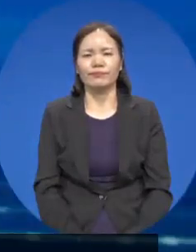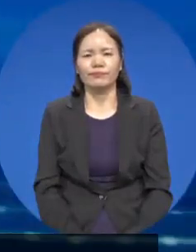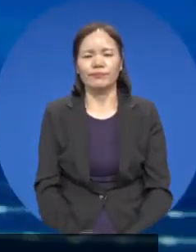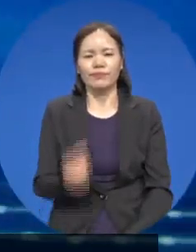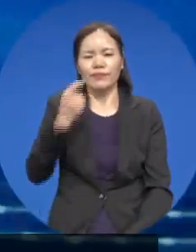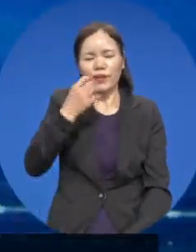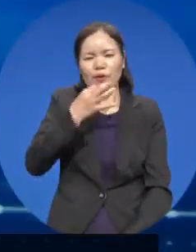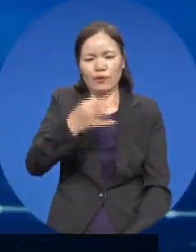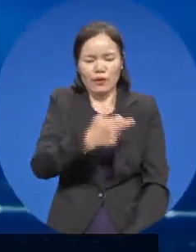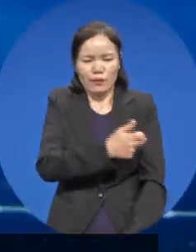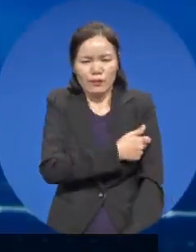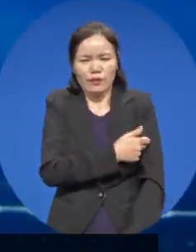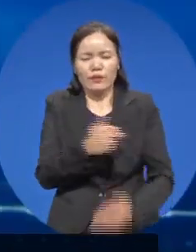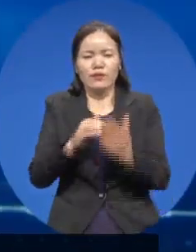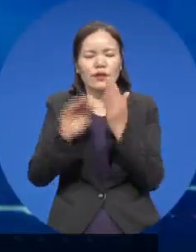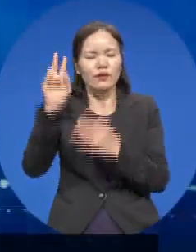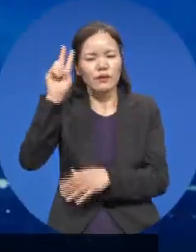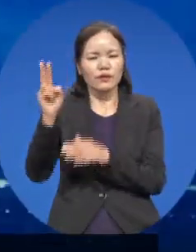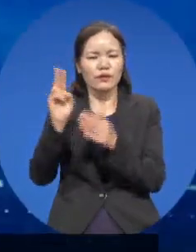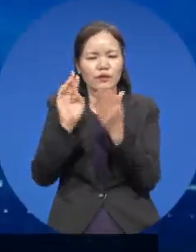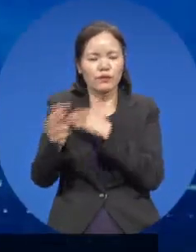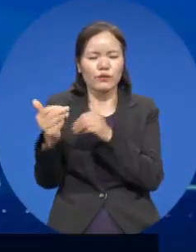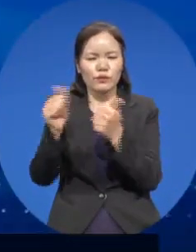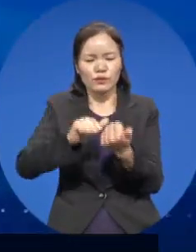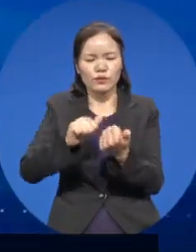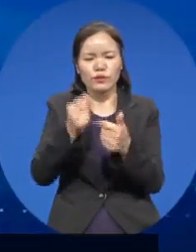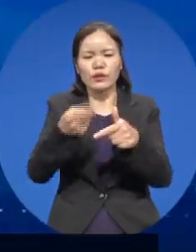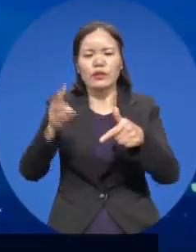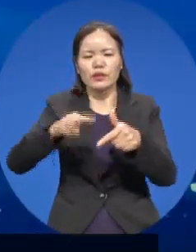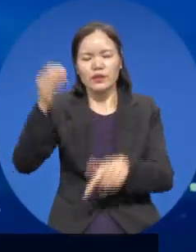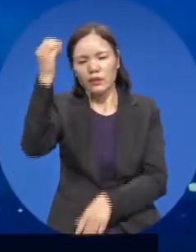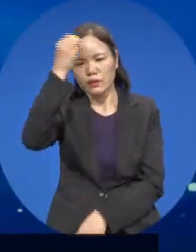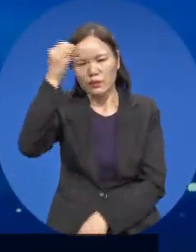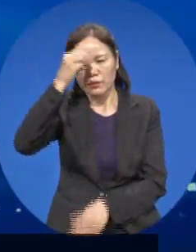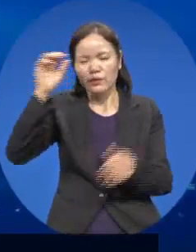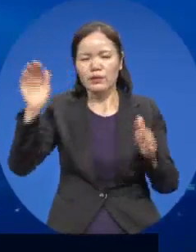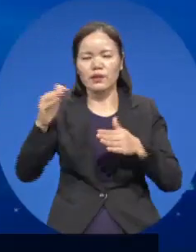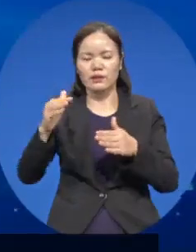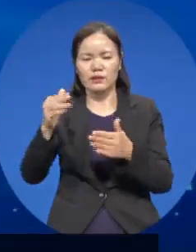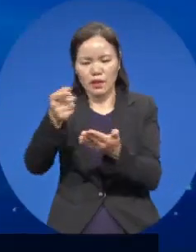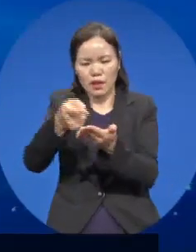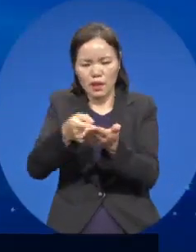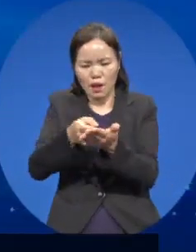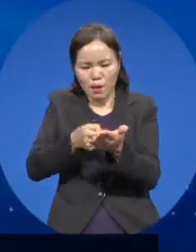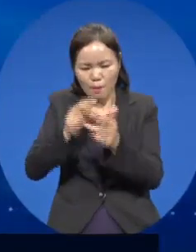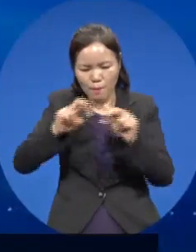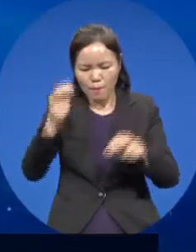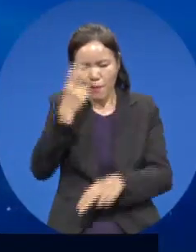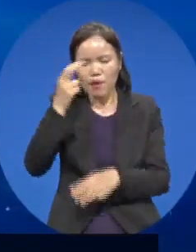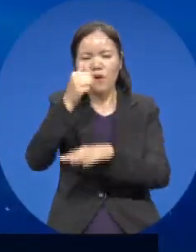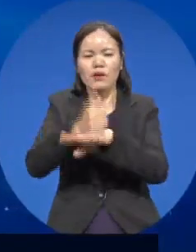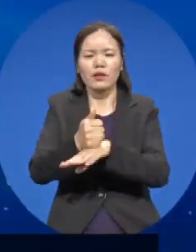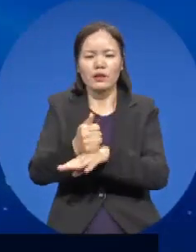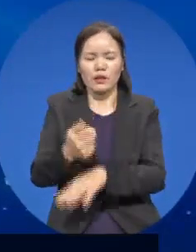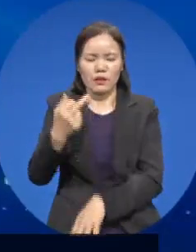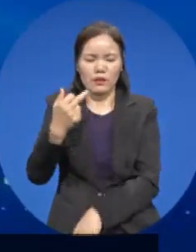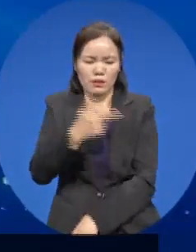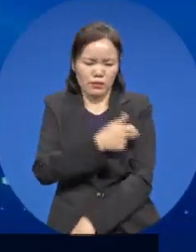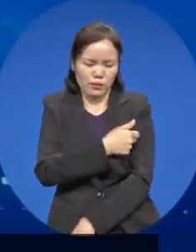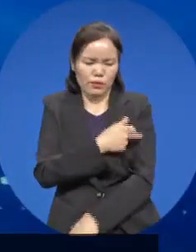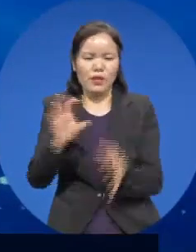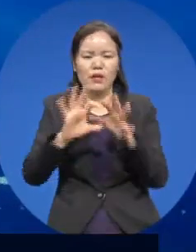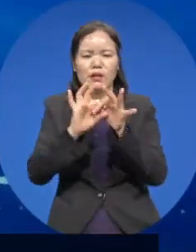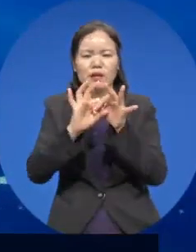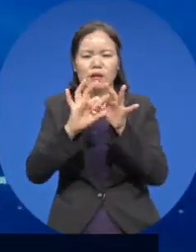독감 백신을 맞은 뒤 이틀 후에 숨진 인천의 고등학생 부검결과 백신은 사망 원인과 관련이 없다 이런